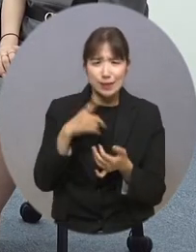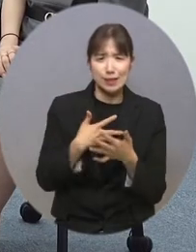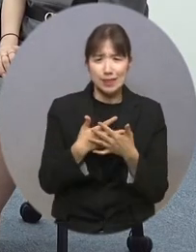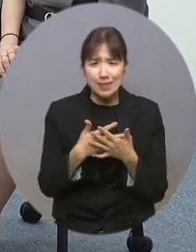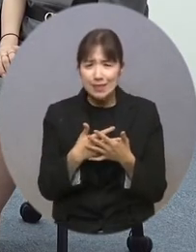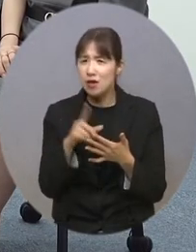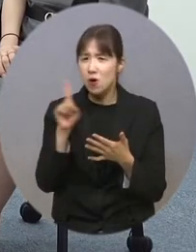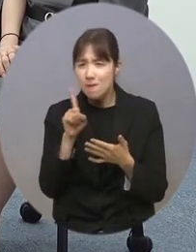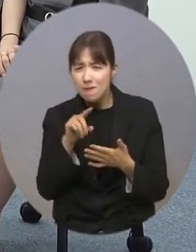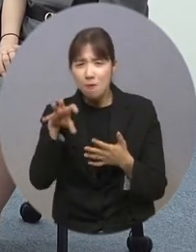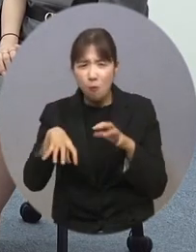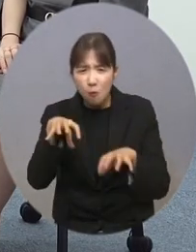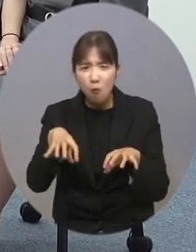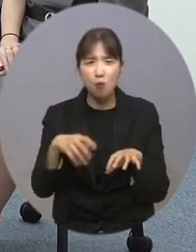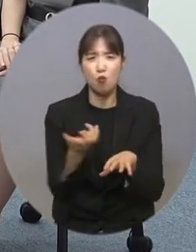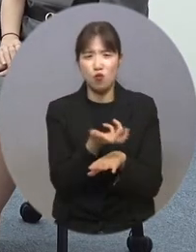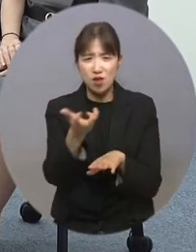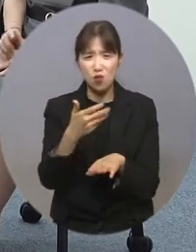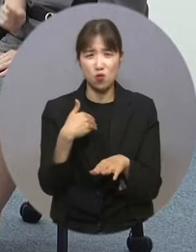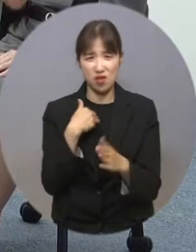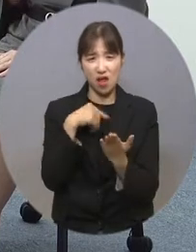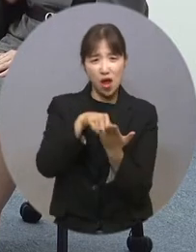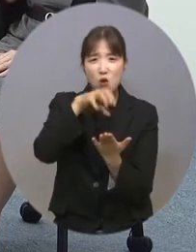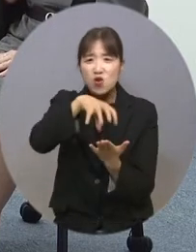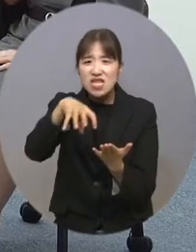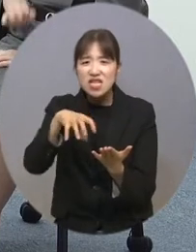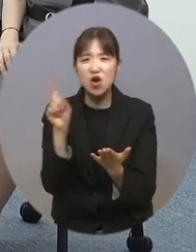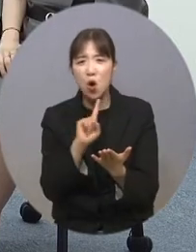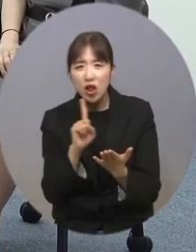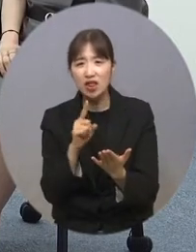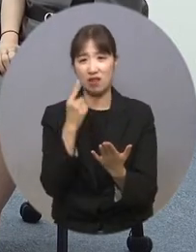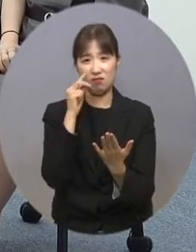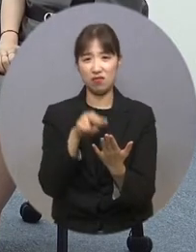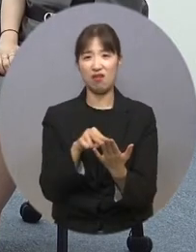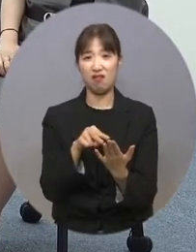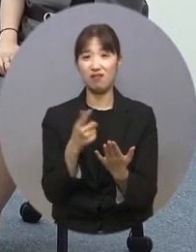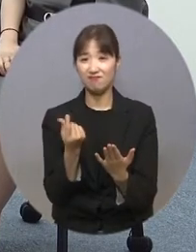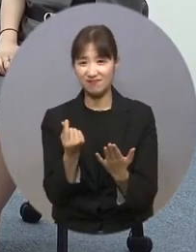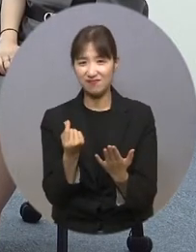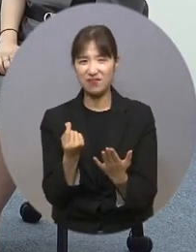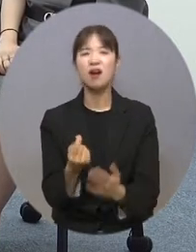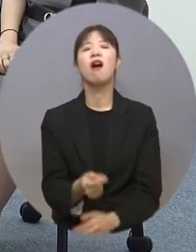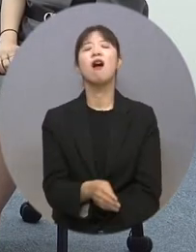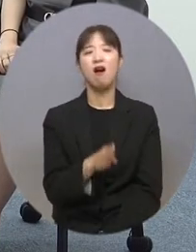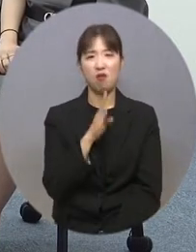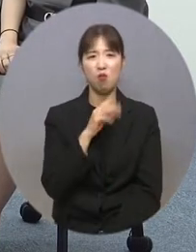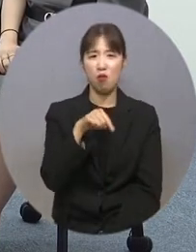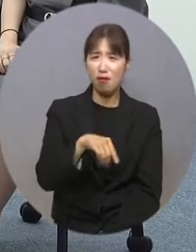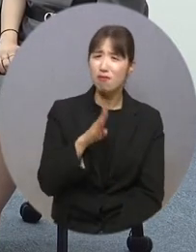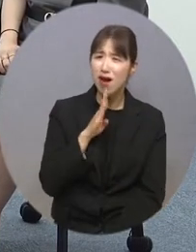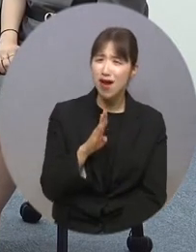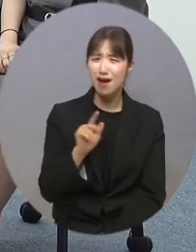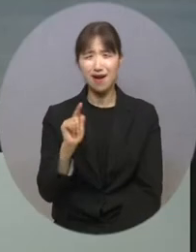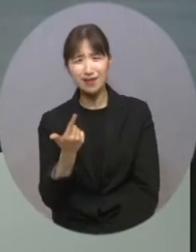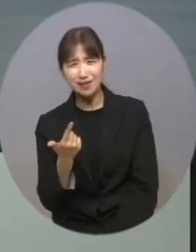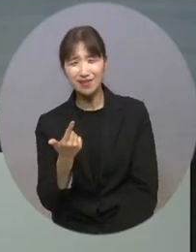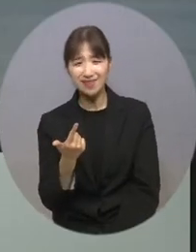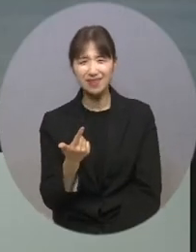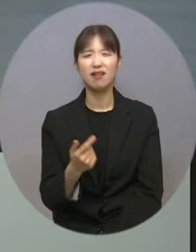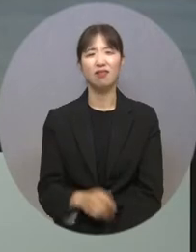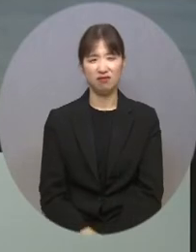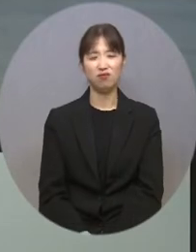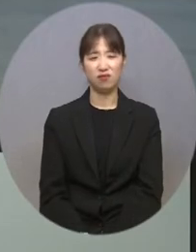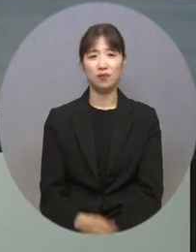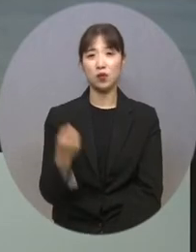겠네요 이동하는 고 내 위치 그 gps 그걸 보고 아데 맞아요 그쵸 어디냐 아니냐 이렇게 그리고